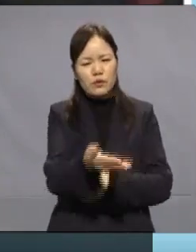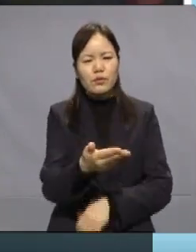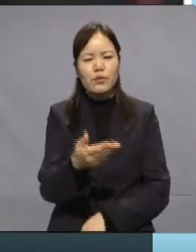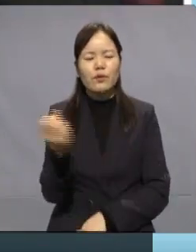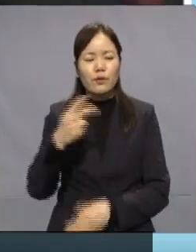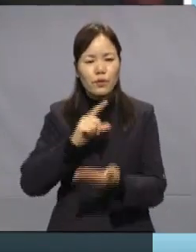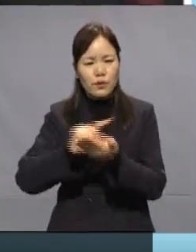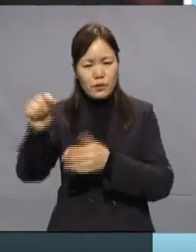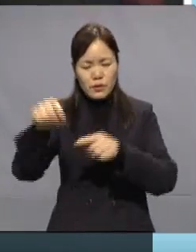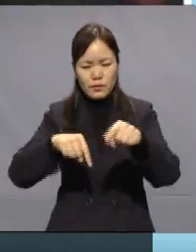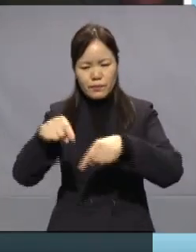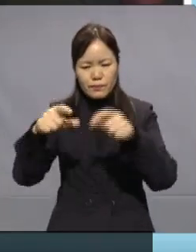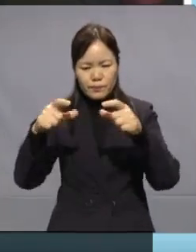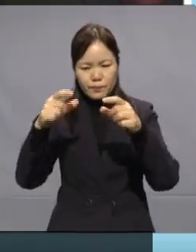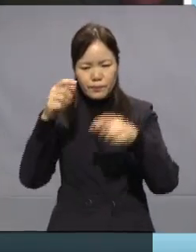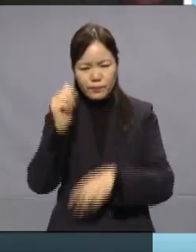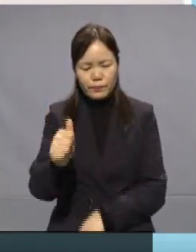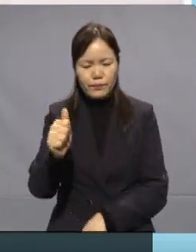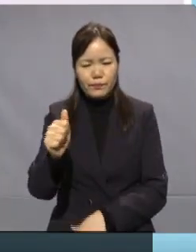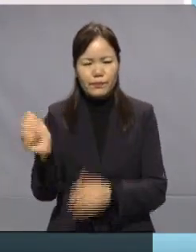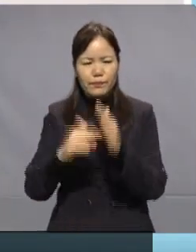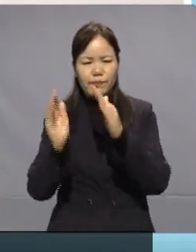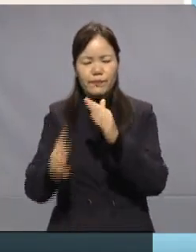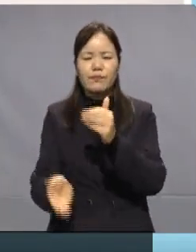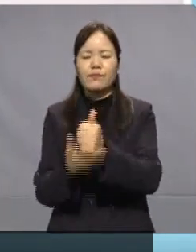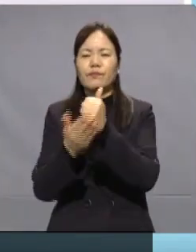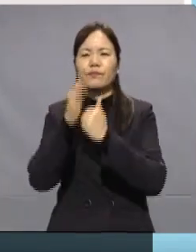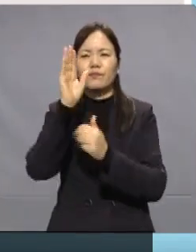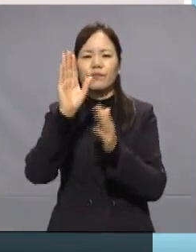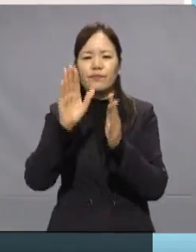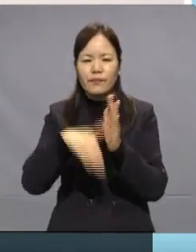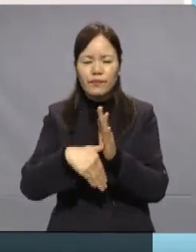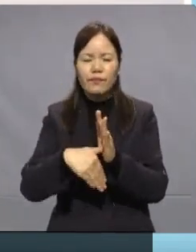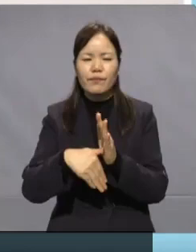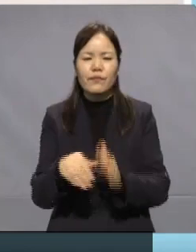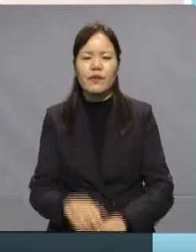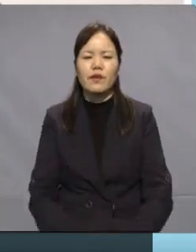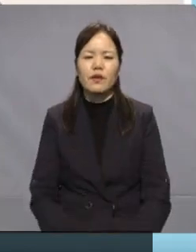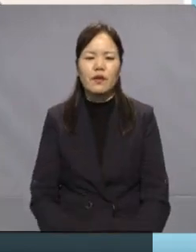들면 지자체장에 대한 공천을 줄 때도 한번 윤장현